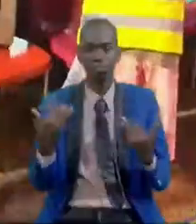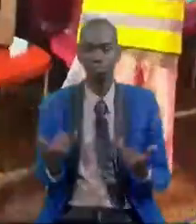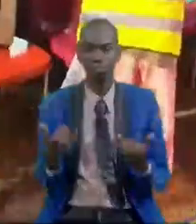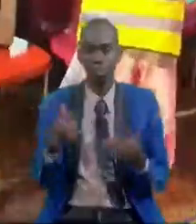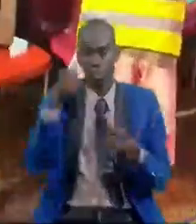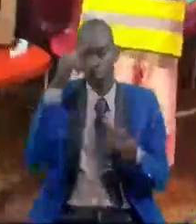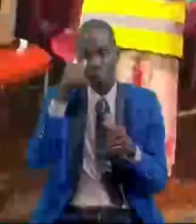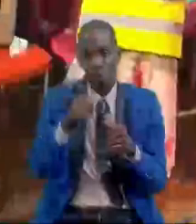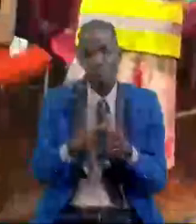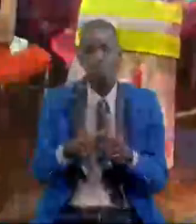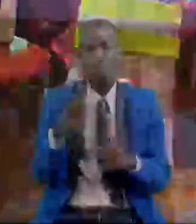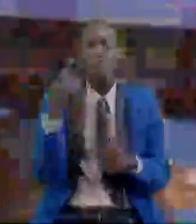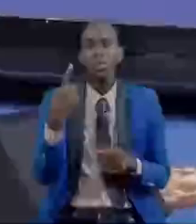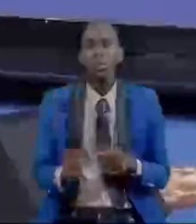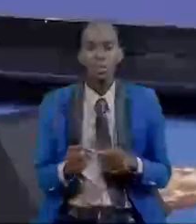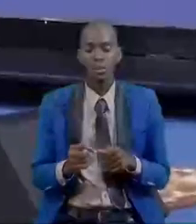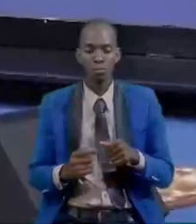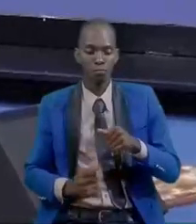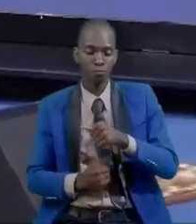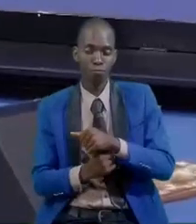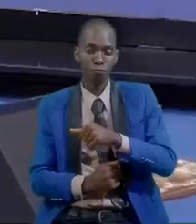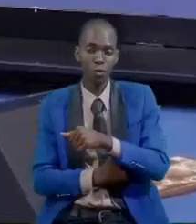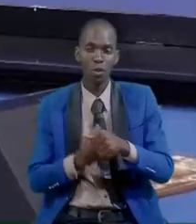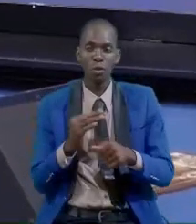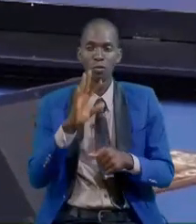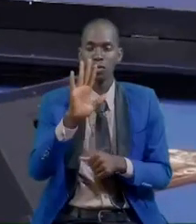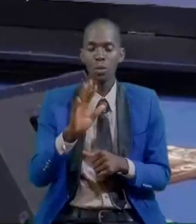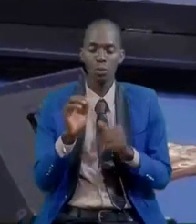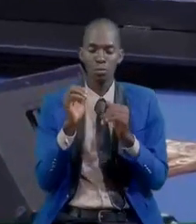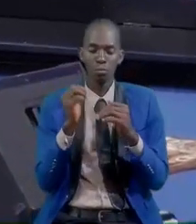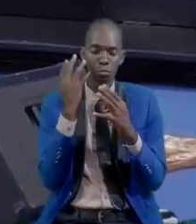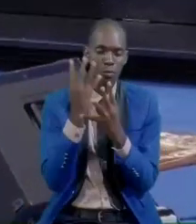Rappelez-vous, les fondements de la prison sont déjà ébranlés.